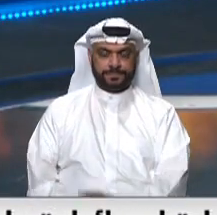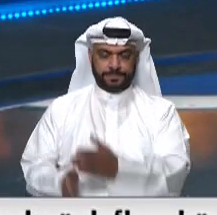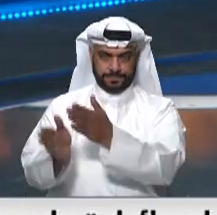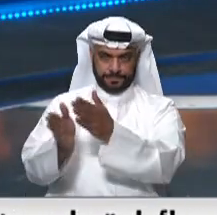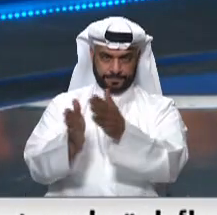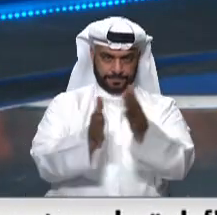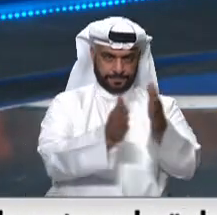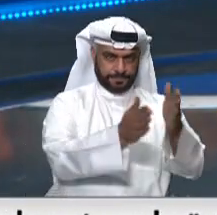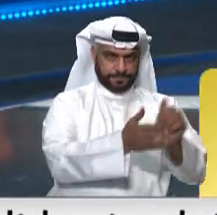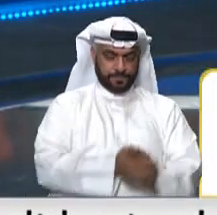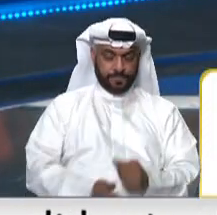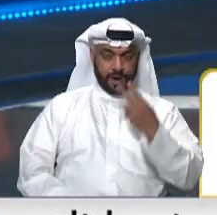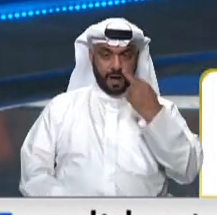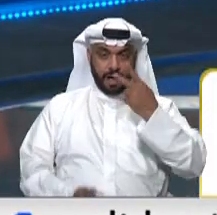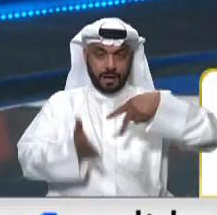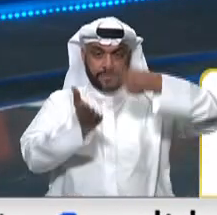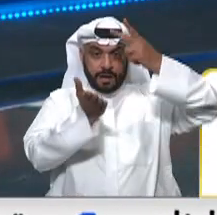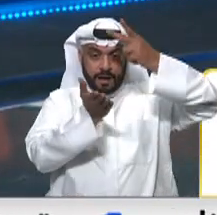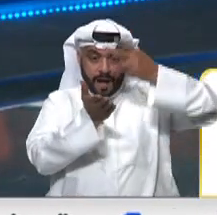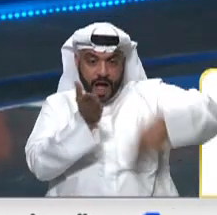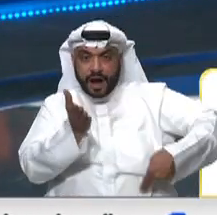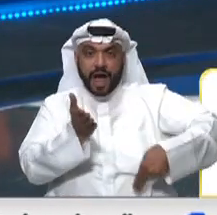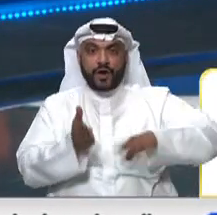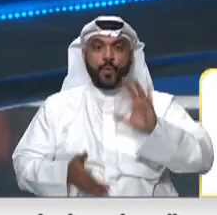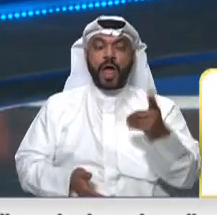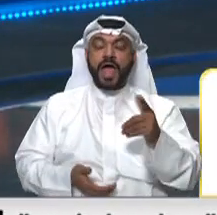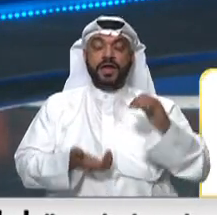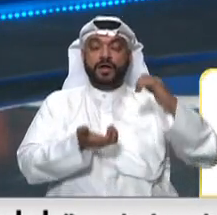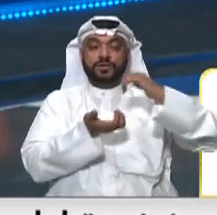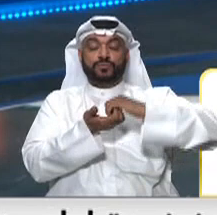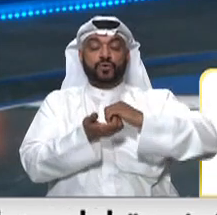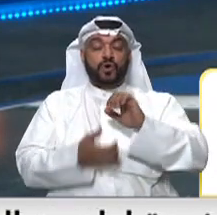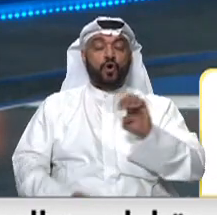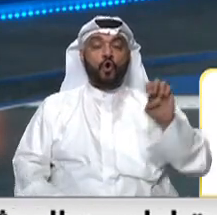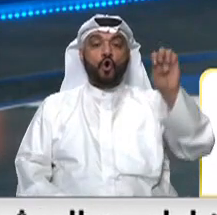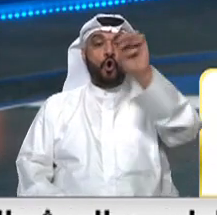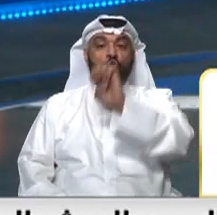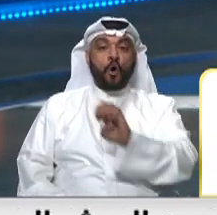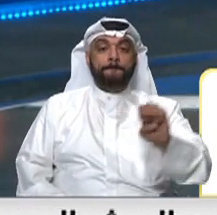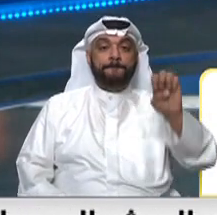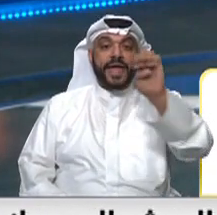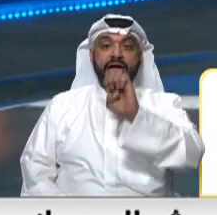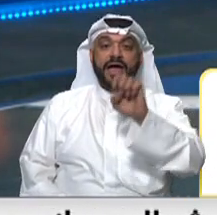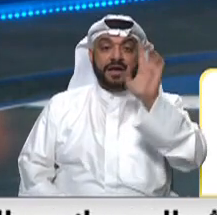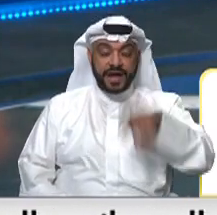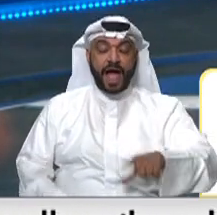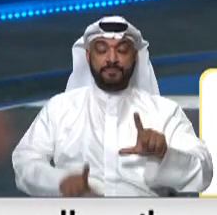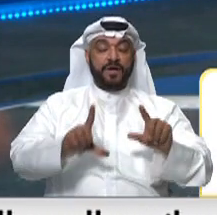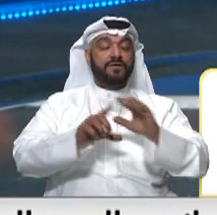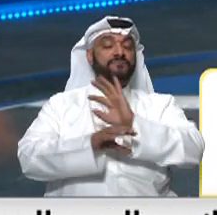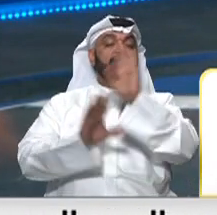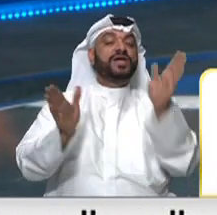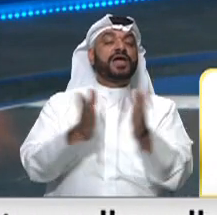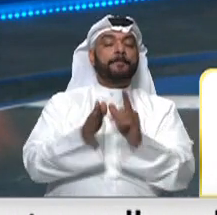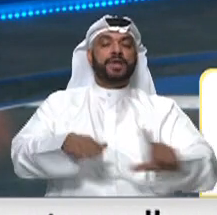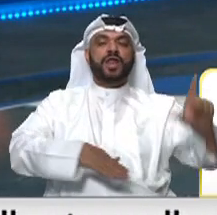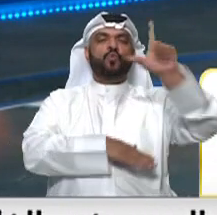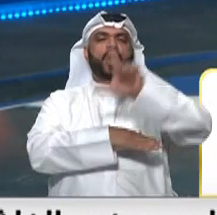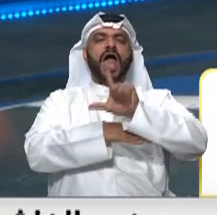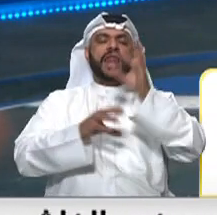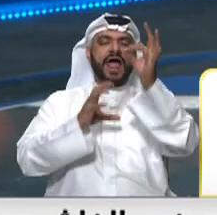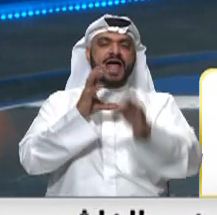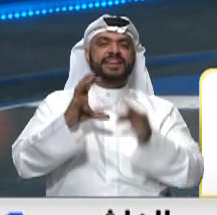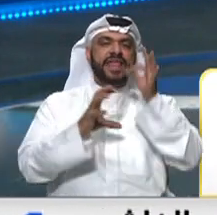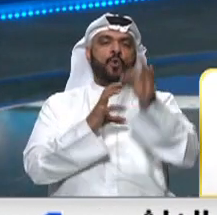دعا مشروع قرار قدمته القوى الاوروبيه الى مجلس محافظي الوكاله الدوليه للطاقه الذريه للتصويت عليه